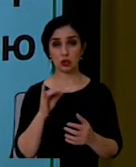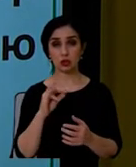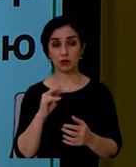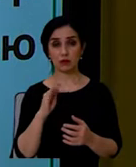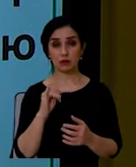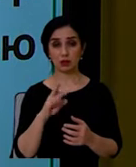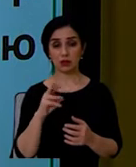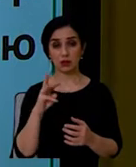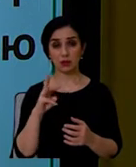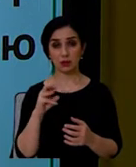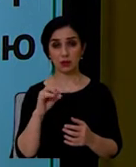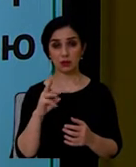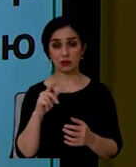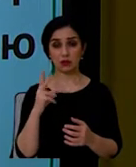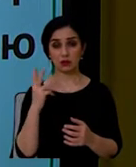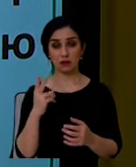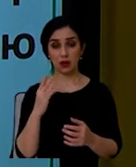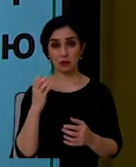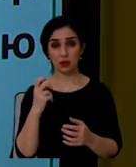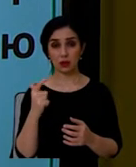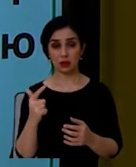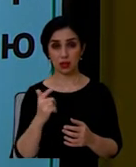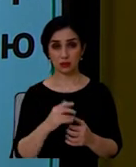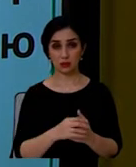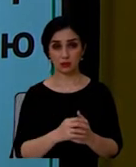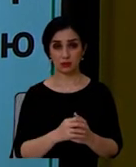сульфата меди 2, 500 грамм.